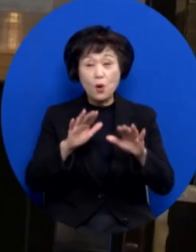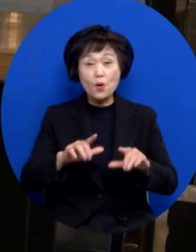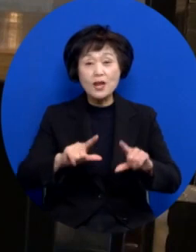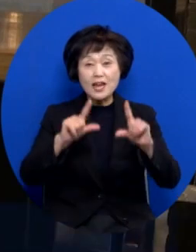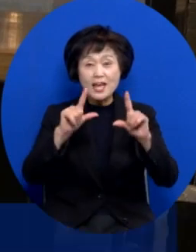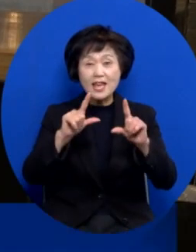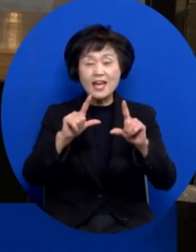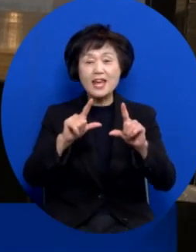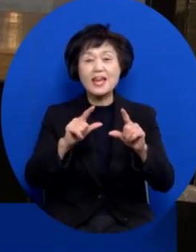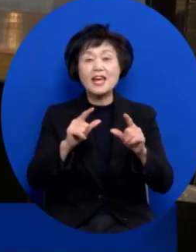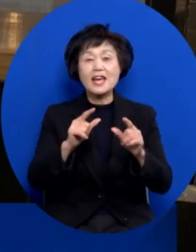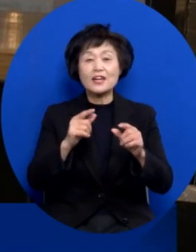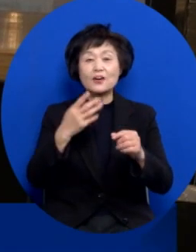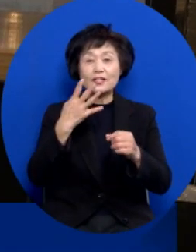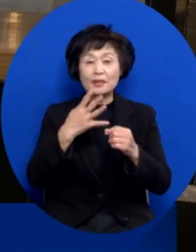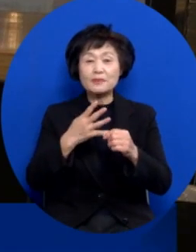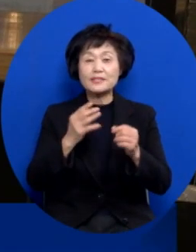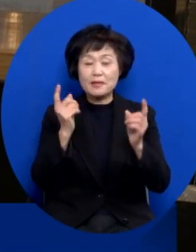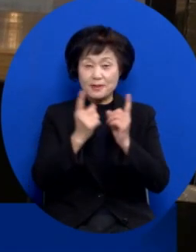산타 프로젝트를 통해서